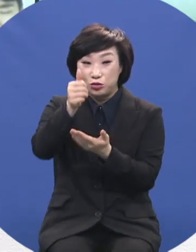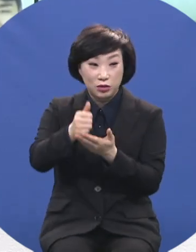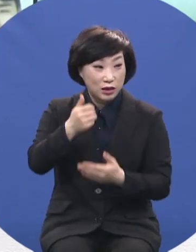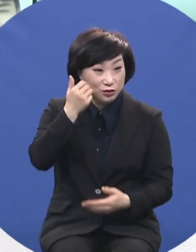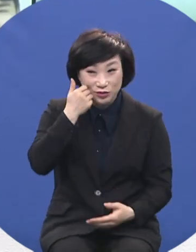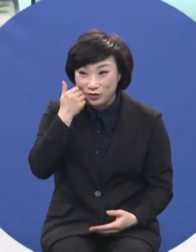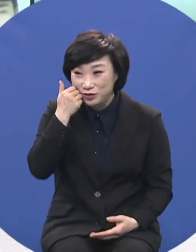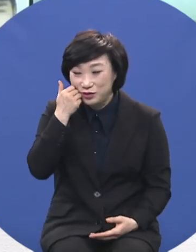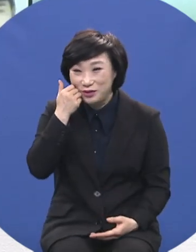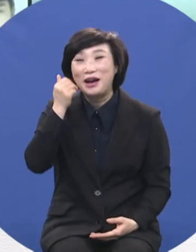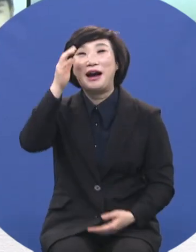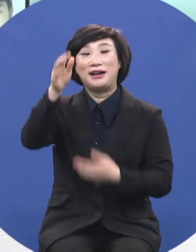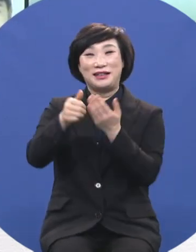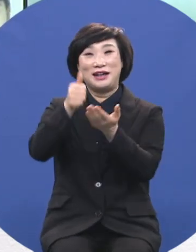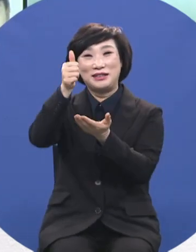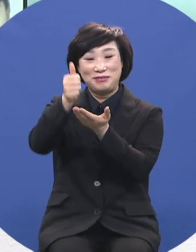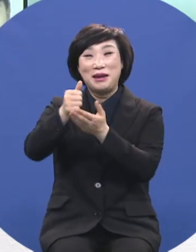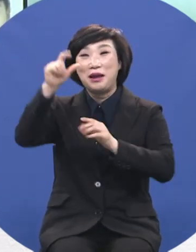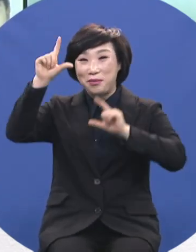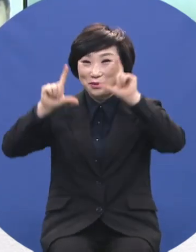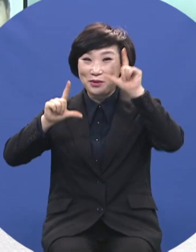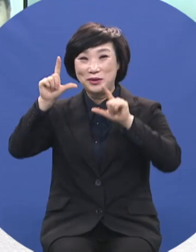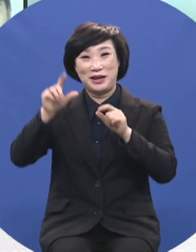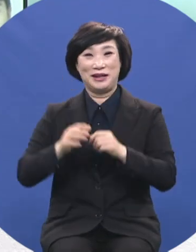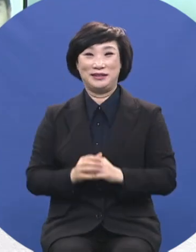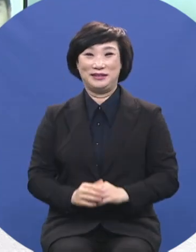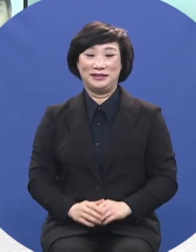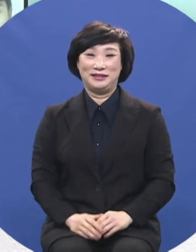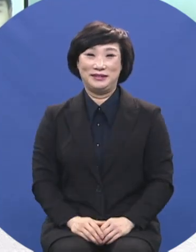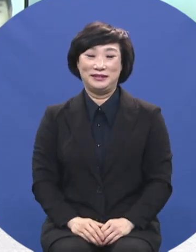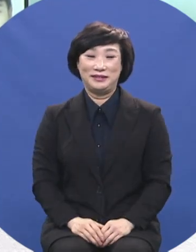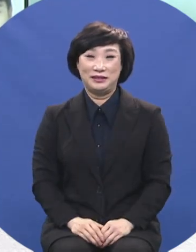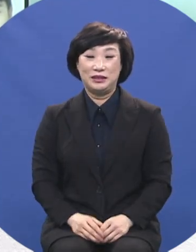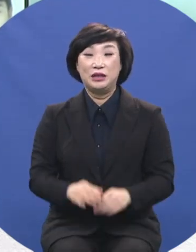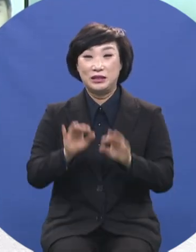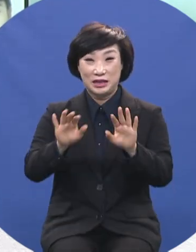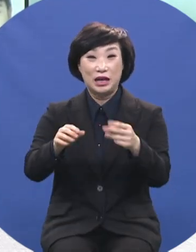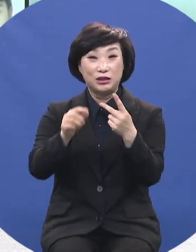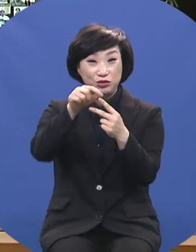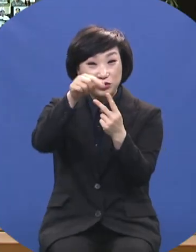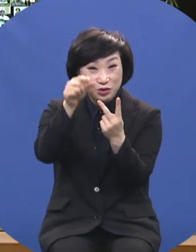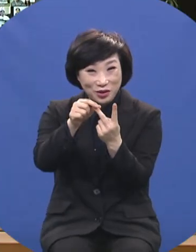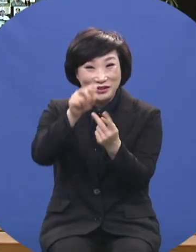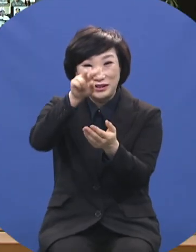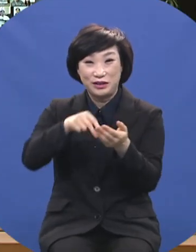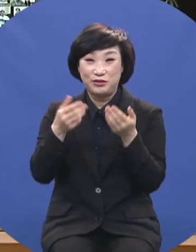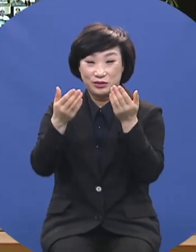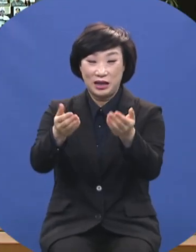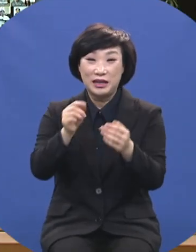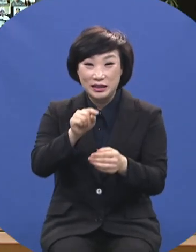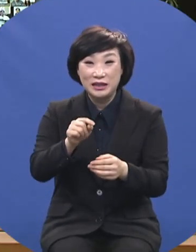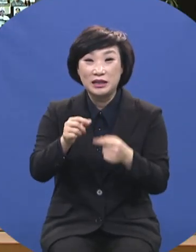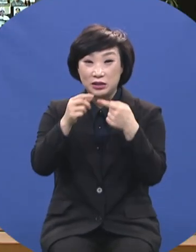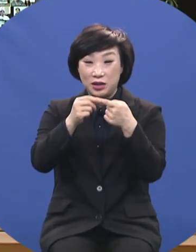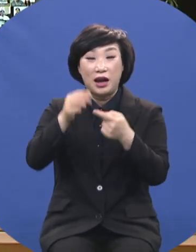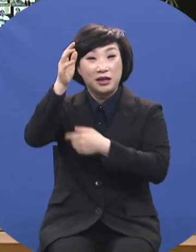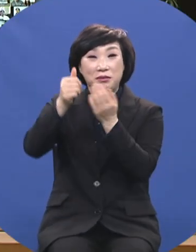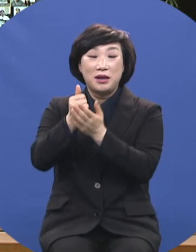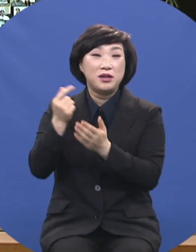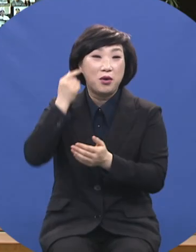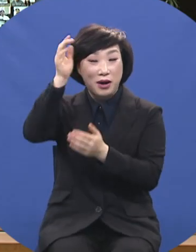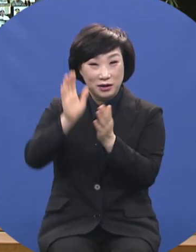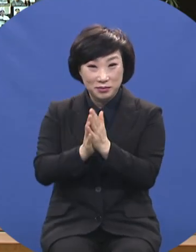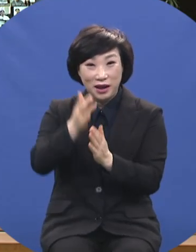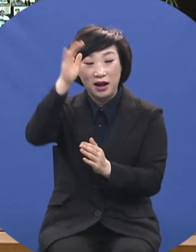그랬죠? 하나님의 형상이다. 두 군데만 읽어봐요. 이는 하나님의 영광의 광채시요